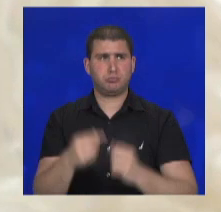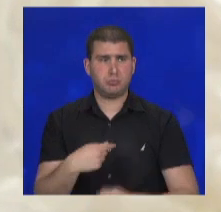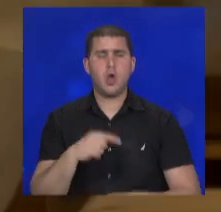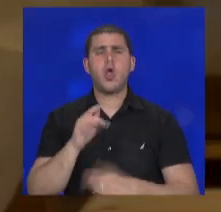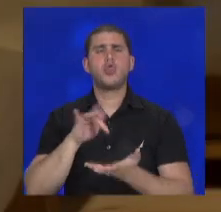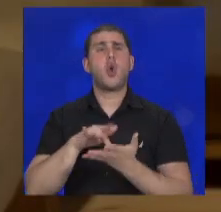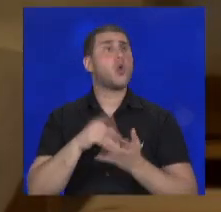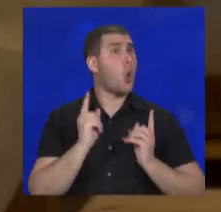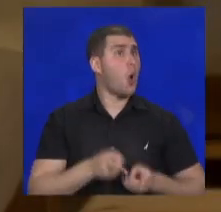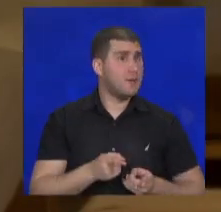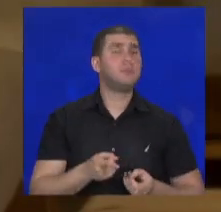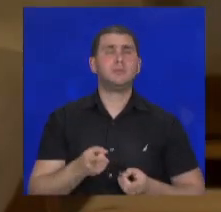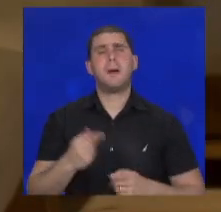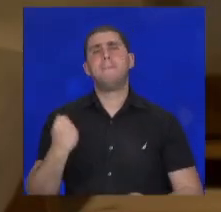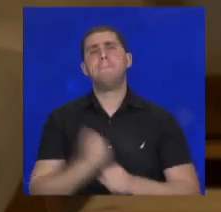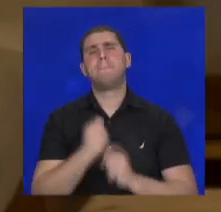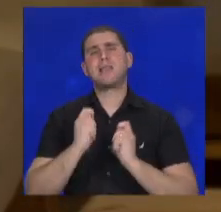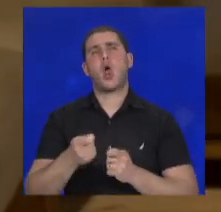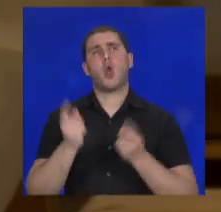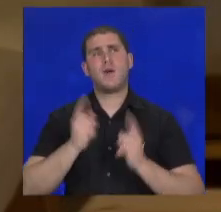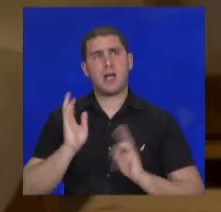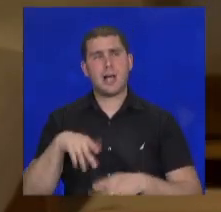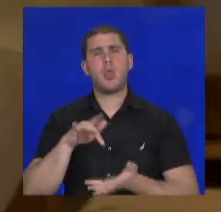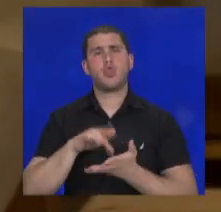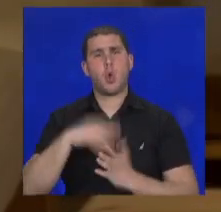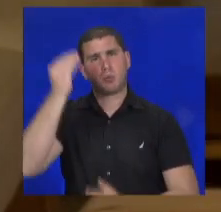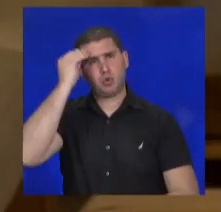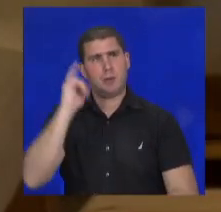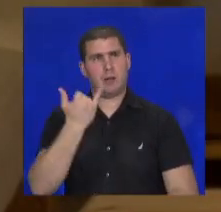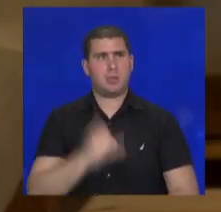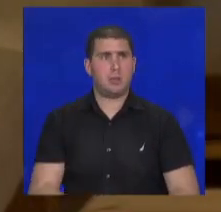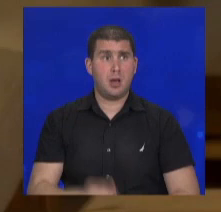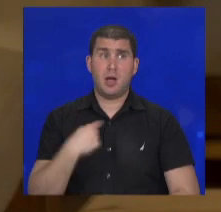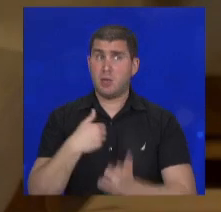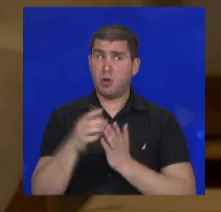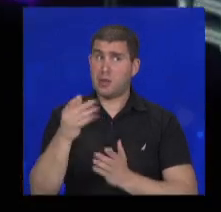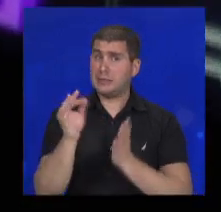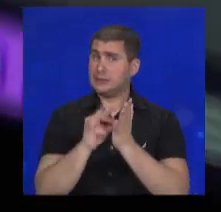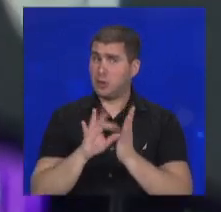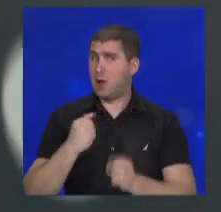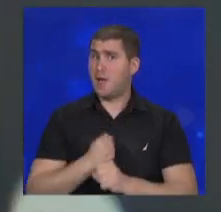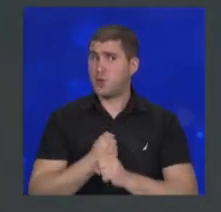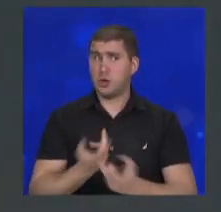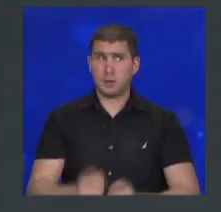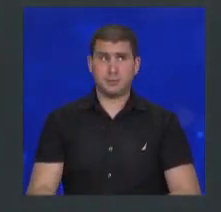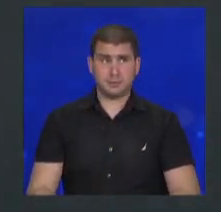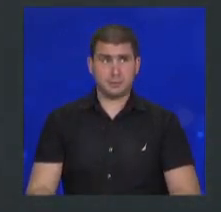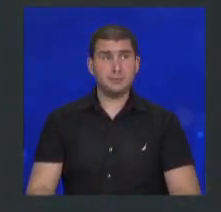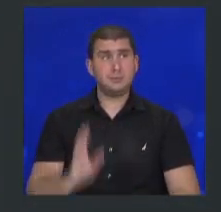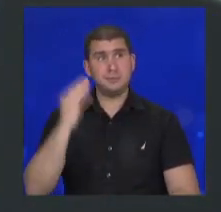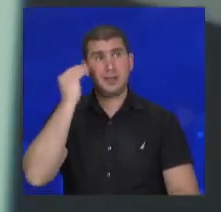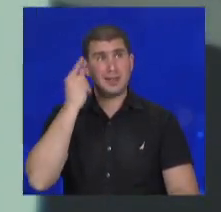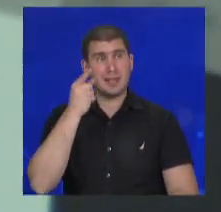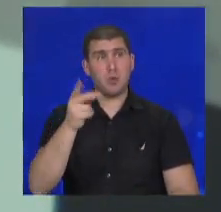חובה? המטלות יהיו חובה וגם נוכחות בשיעורים, ואני אמשיך לתת ציונים על העבודות. בין תלמידיו של